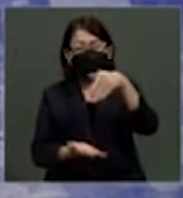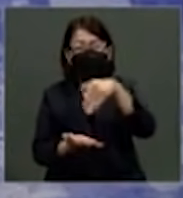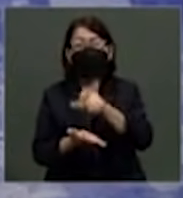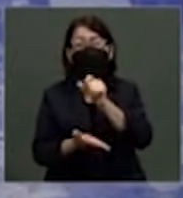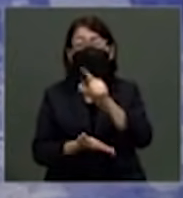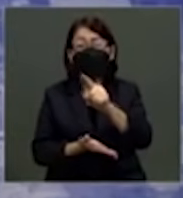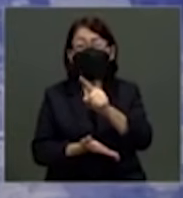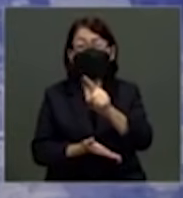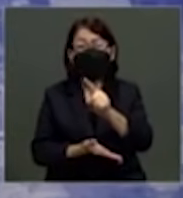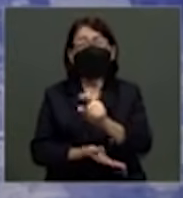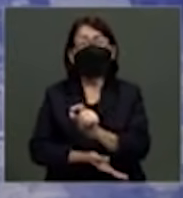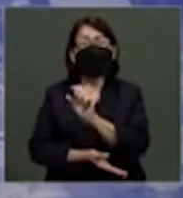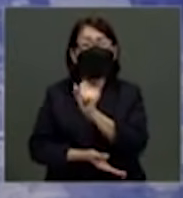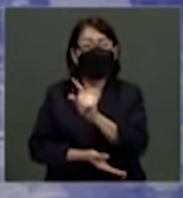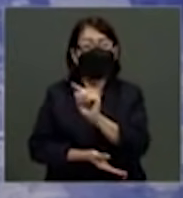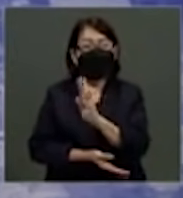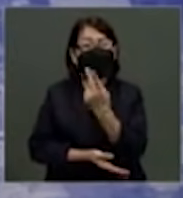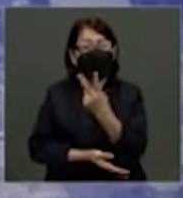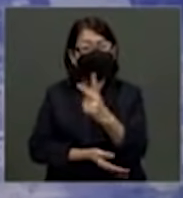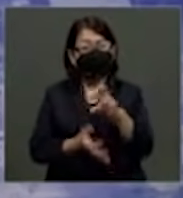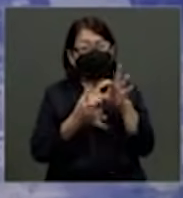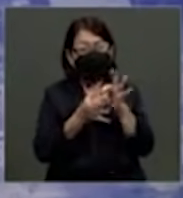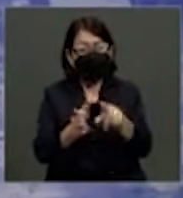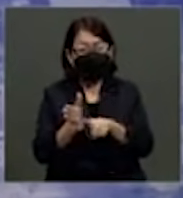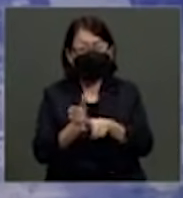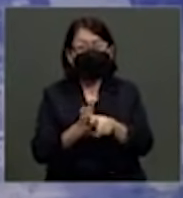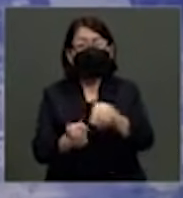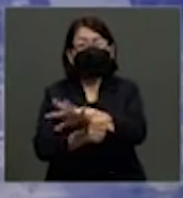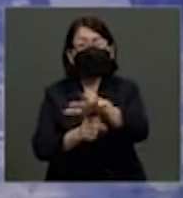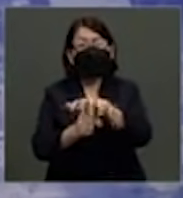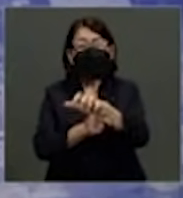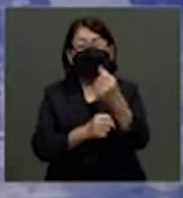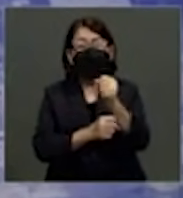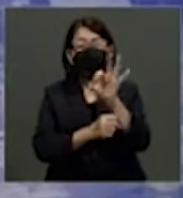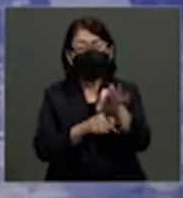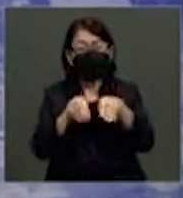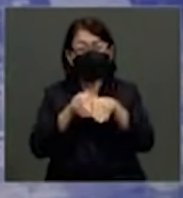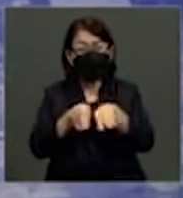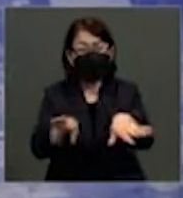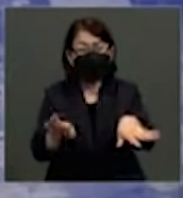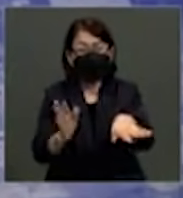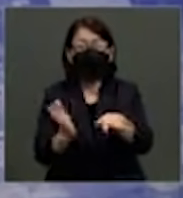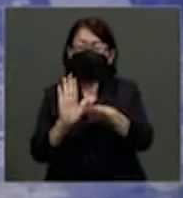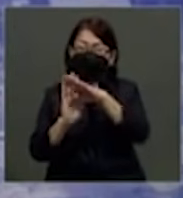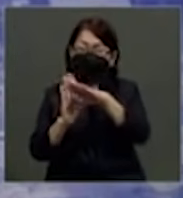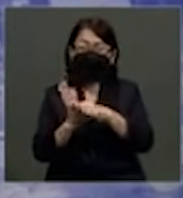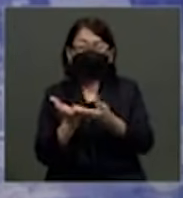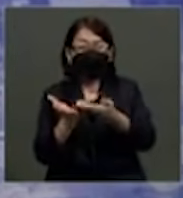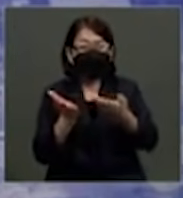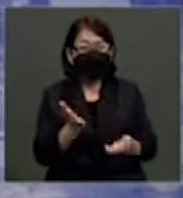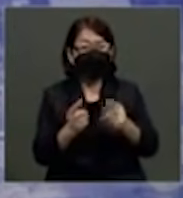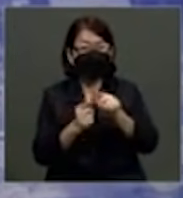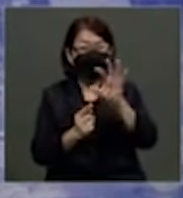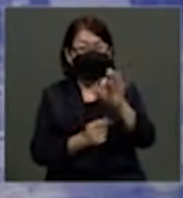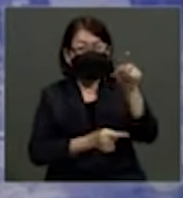เนื่องจากว่าได้มีคำสั่งของศูนย์บริหารสถานการณ์การแพร่ระบาดของโรคติดเ